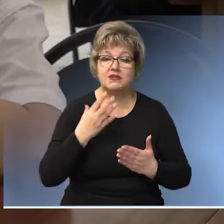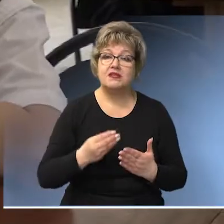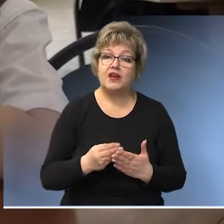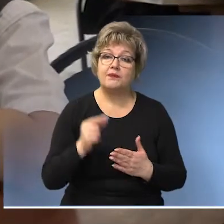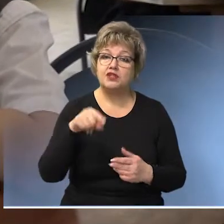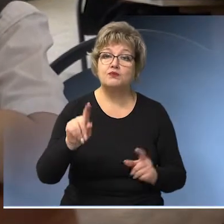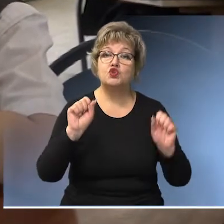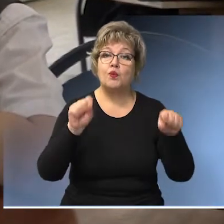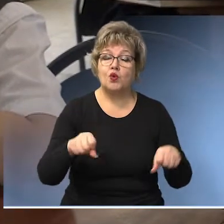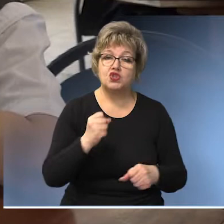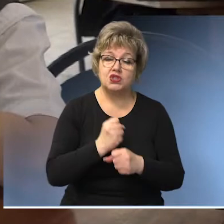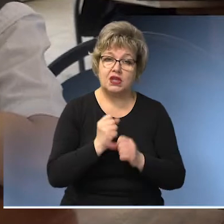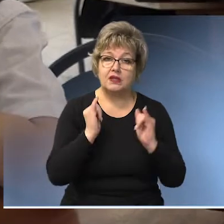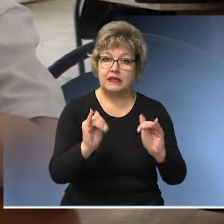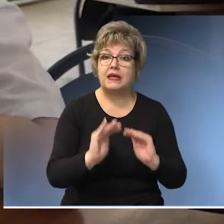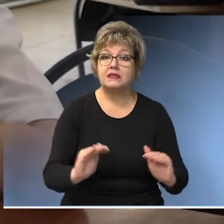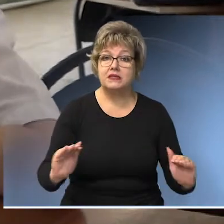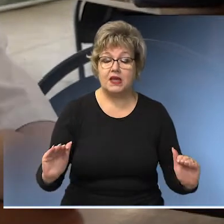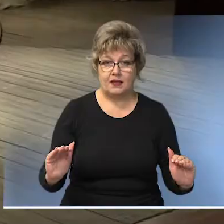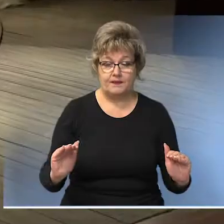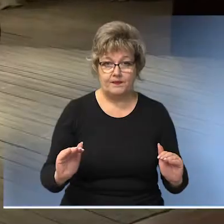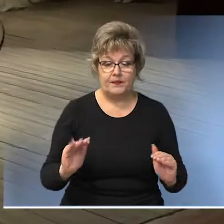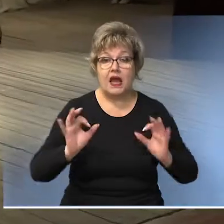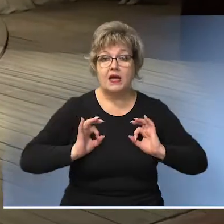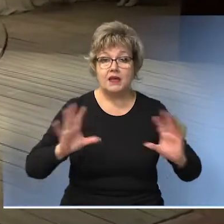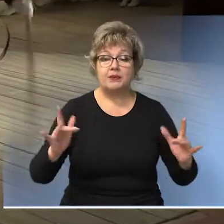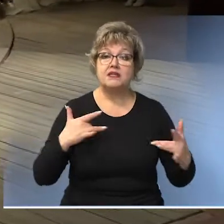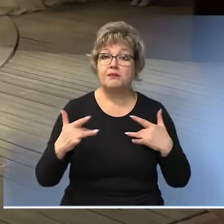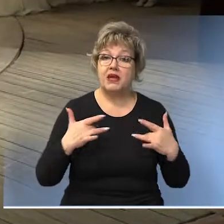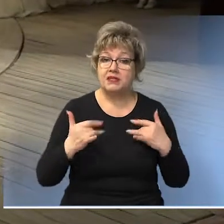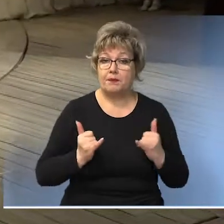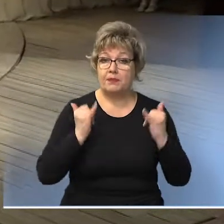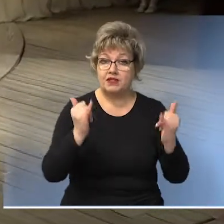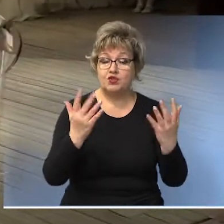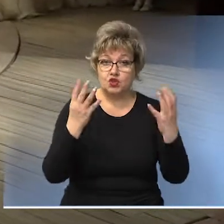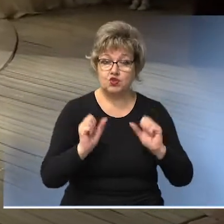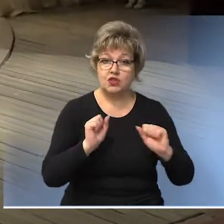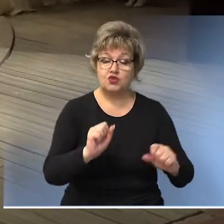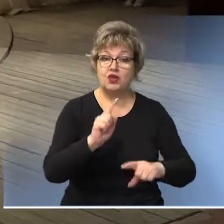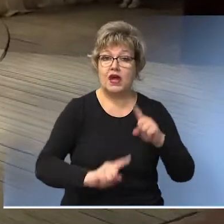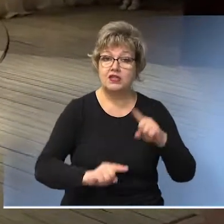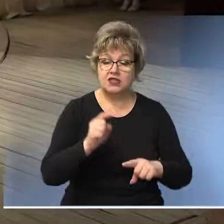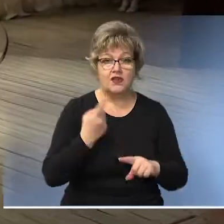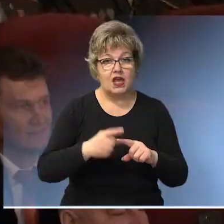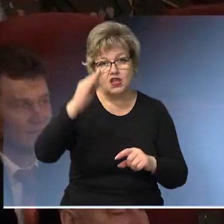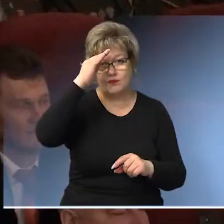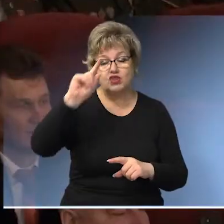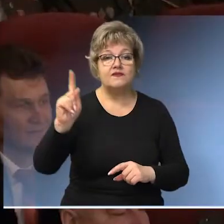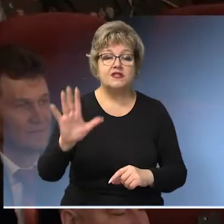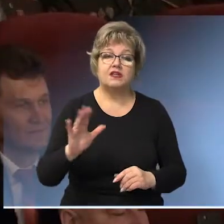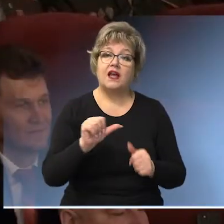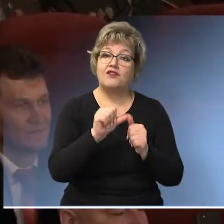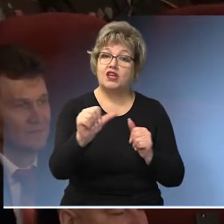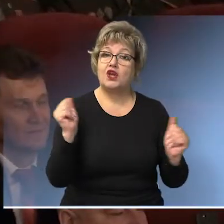знаниями, своими тем, что можешь делать для детей. На праздничном концерте, посвященном Дню защитника Отечества, эти